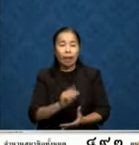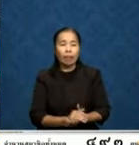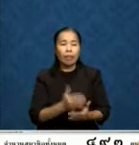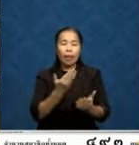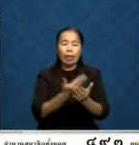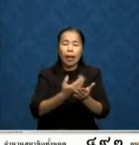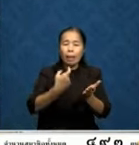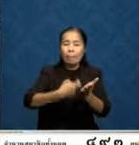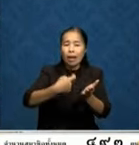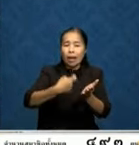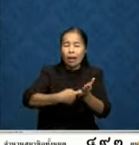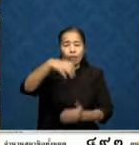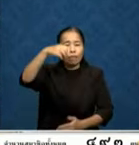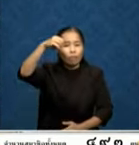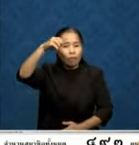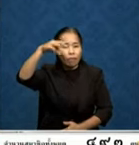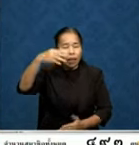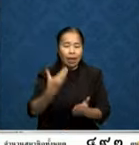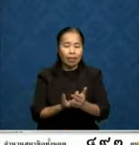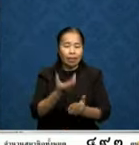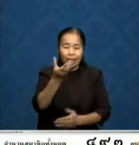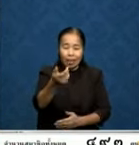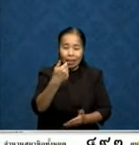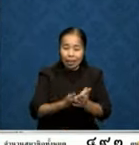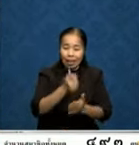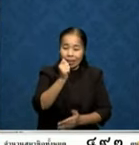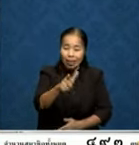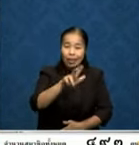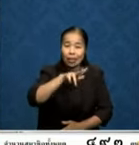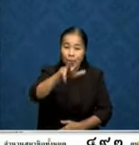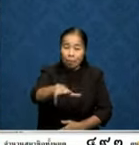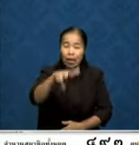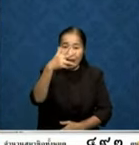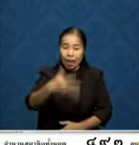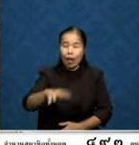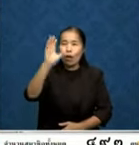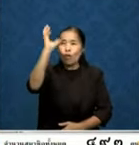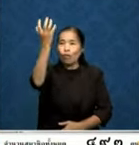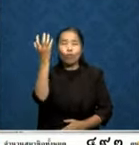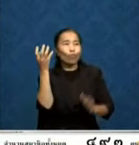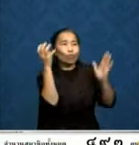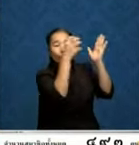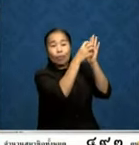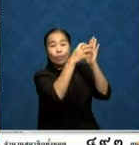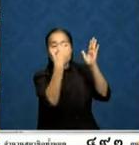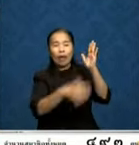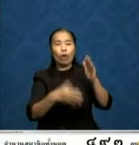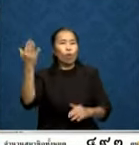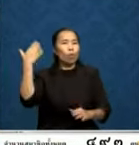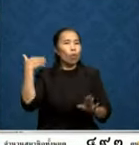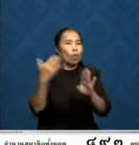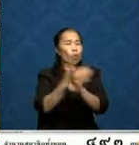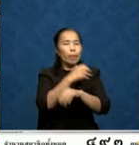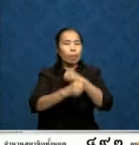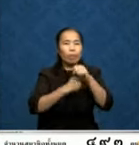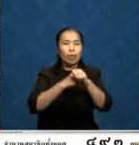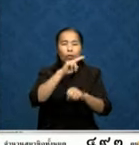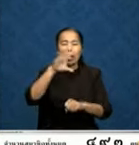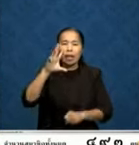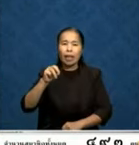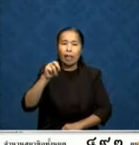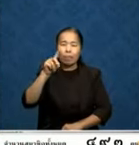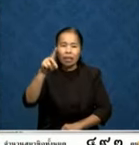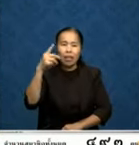3,000 หรือ 4,000 ที่ประชาชนกว่าจะได้ประกันผมสู้มาตั้งแต่ปี2531เก็บไปกินฟรีดอกเบี้ยก็ไม่ให้เข